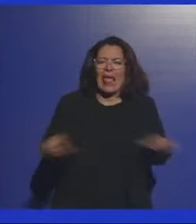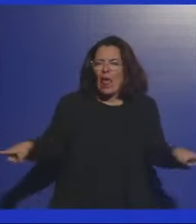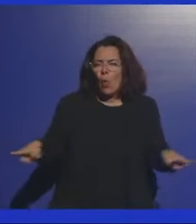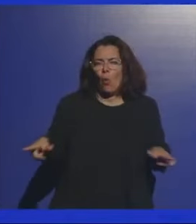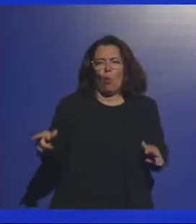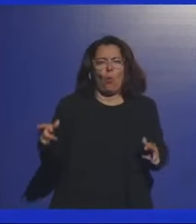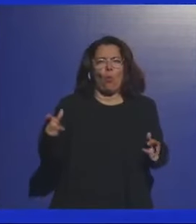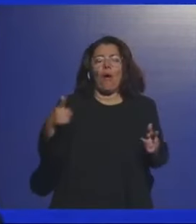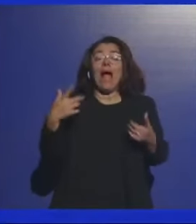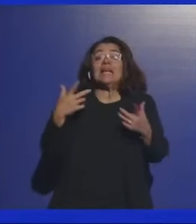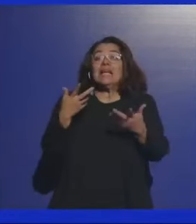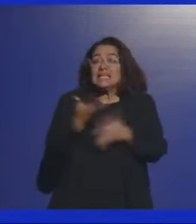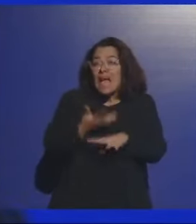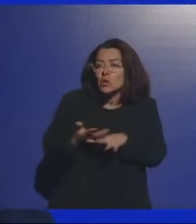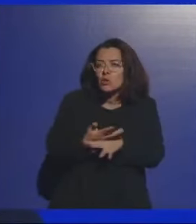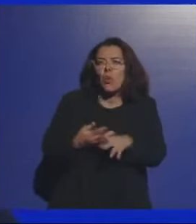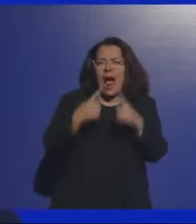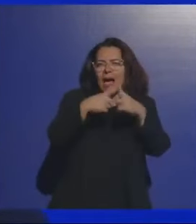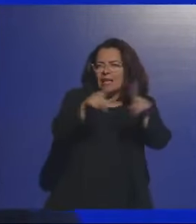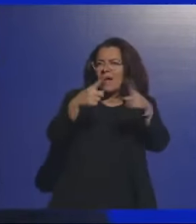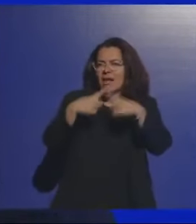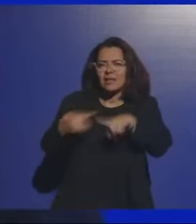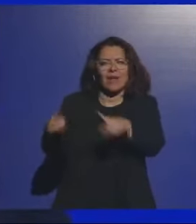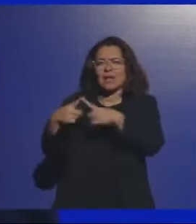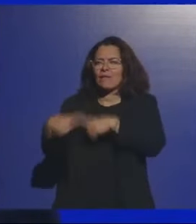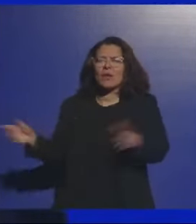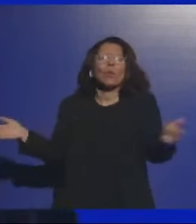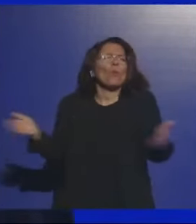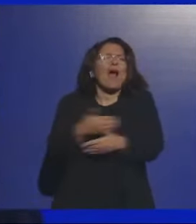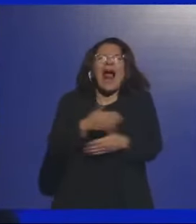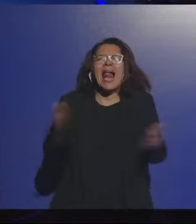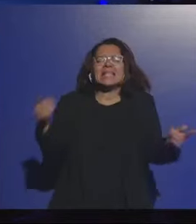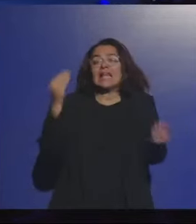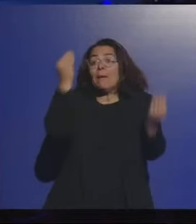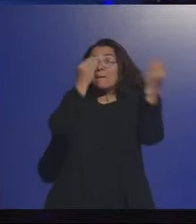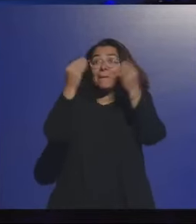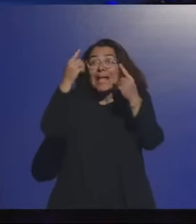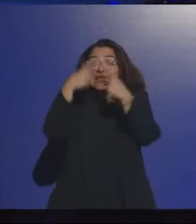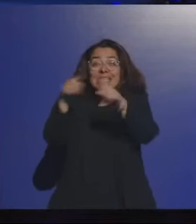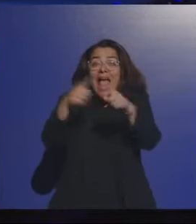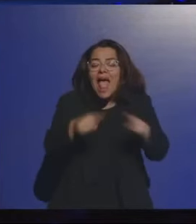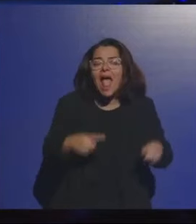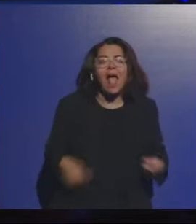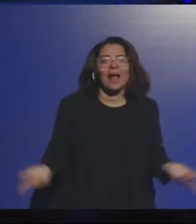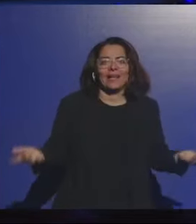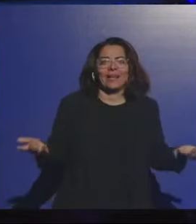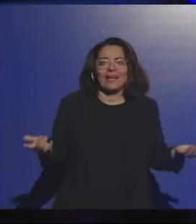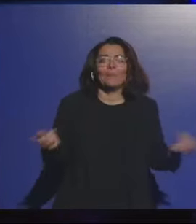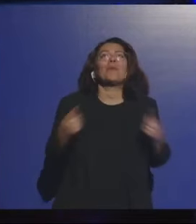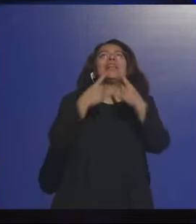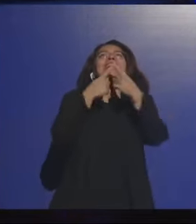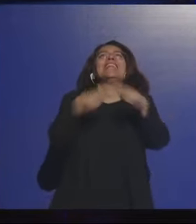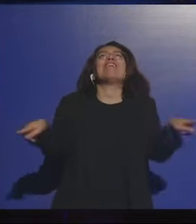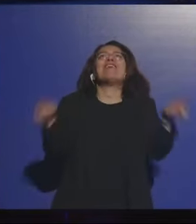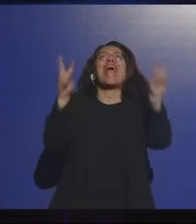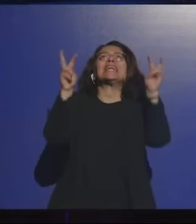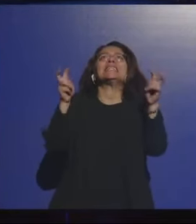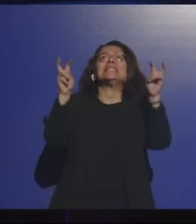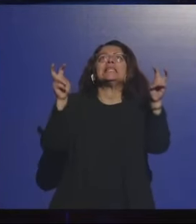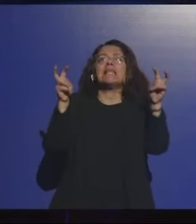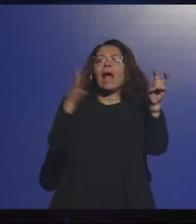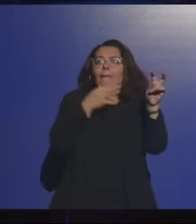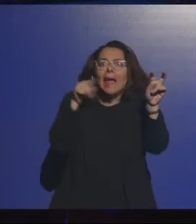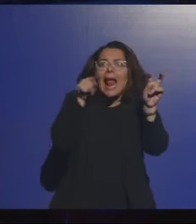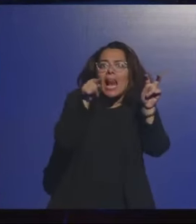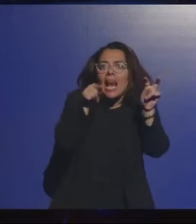le diversità sessuali le diversità di qualunque tipo di pensiero proprio è la diversità Che bella la diversità è un concetto